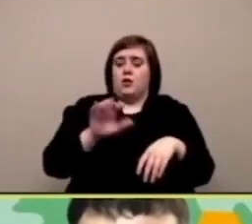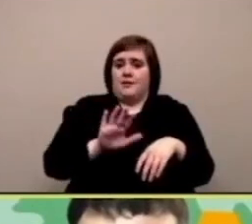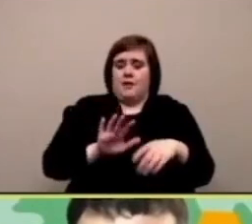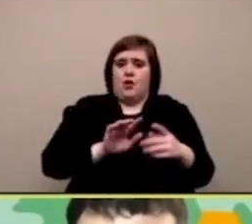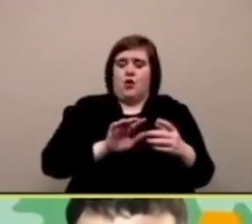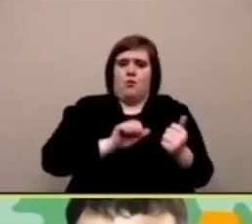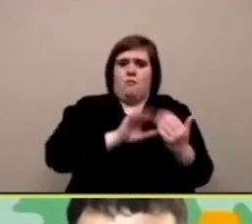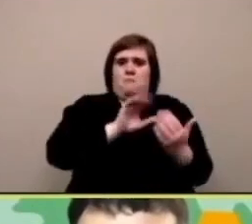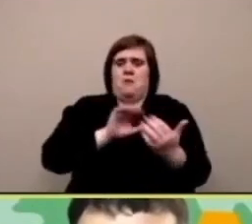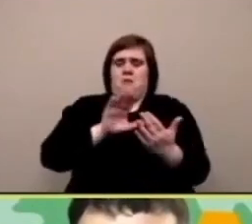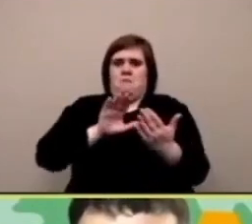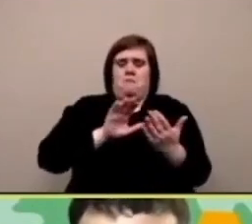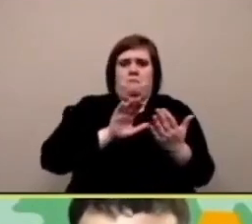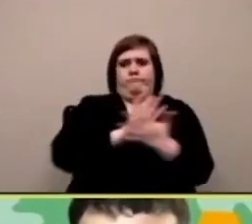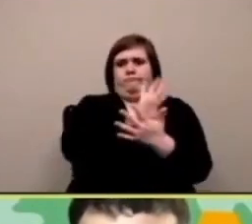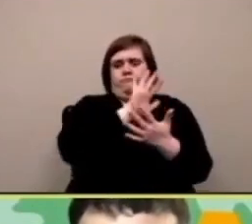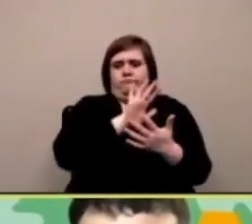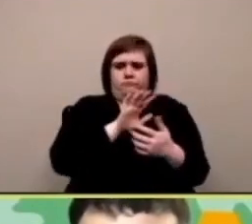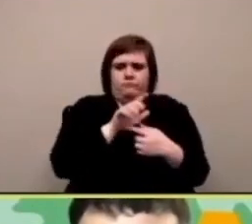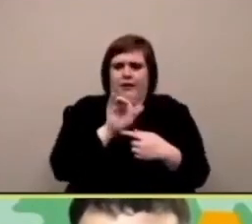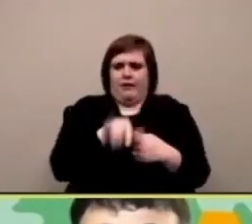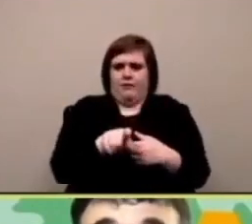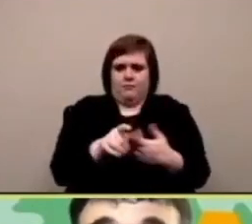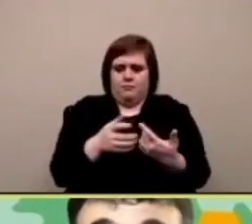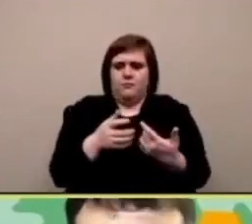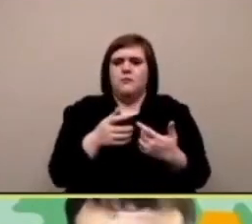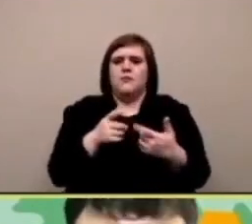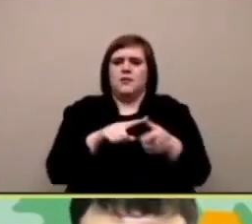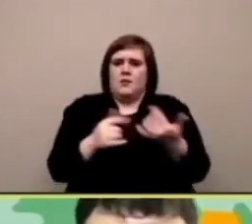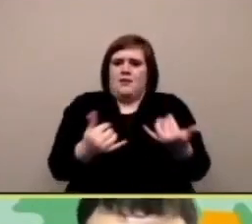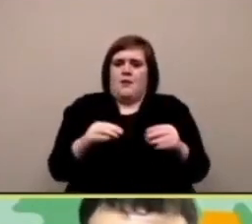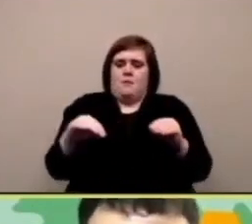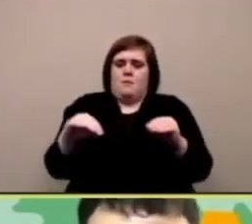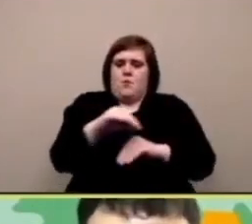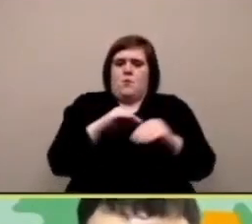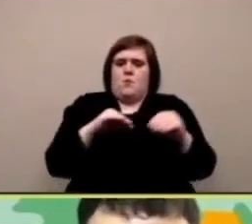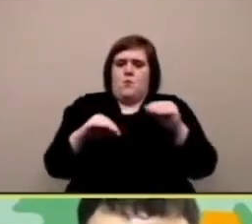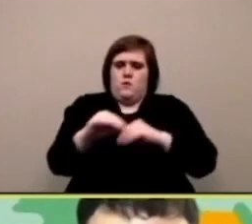この物理学的な内容を追加しますと